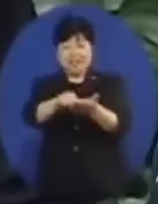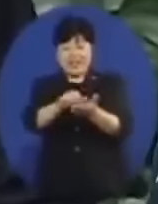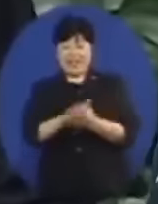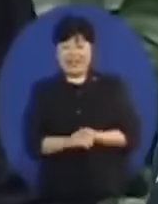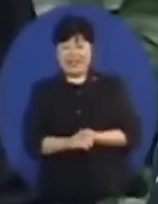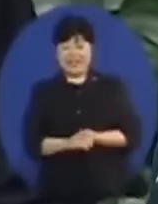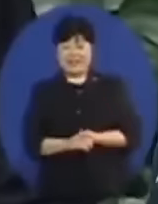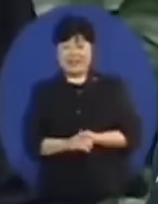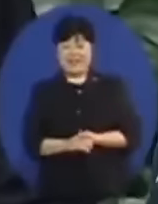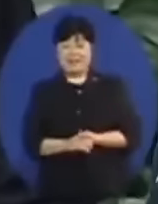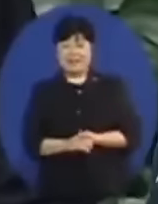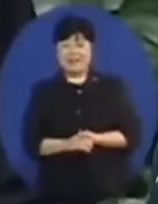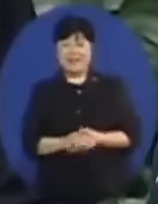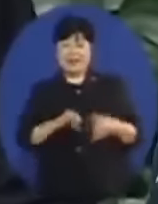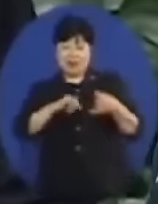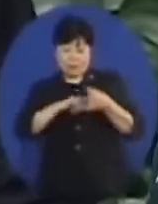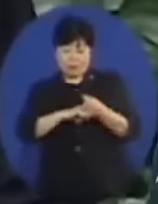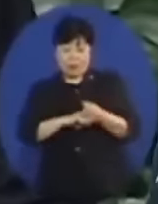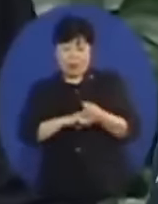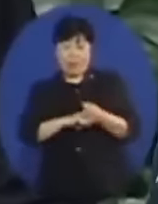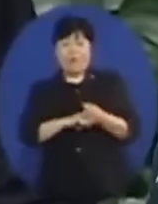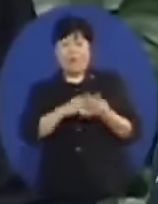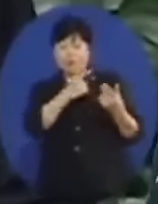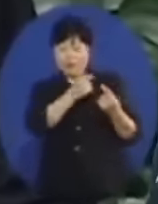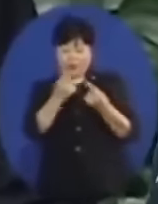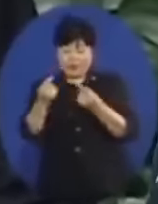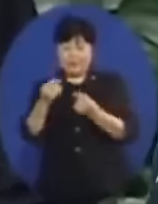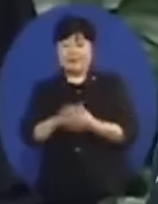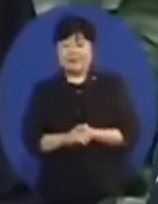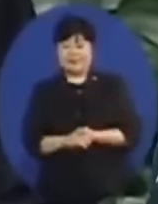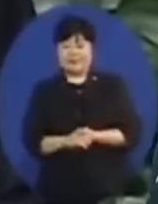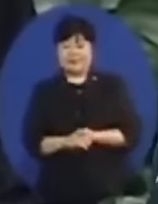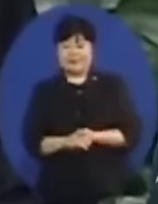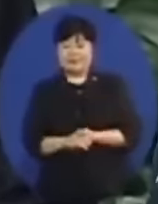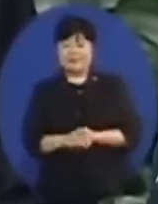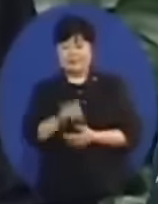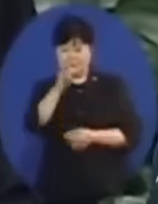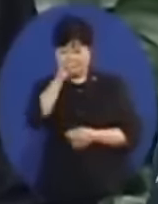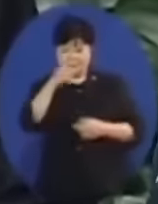지우개와 꼭 같은 역할을 하는 것인데, 용서입니다.